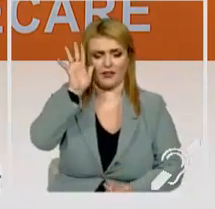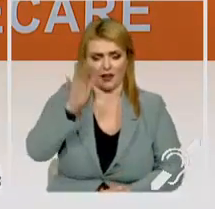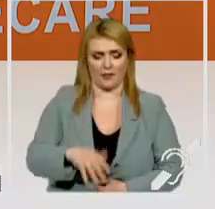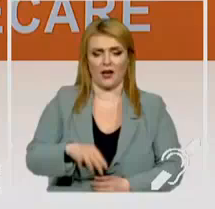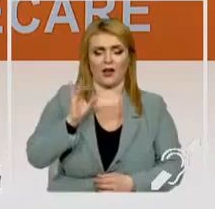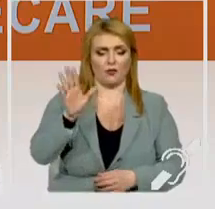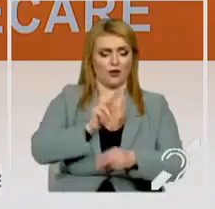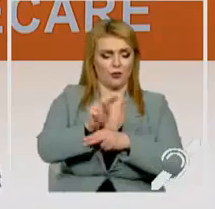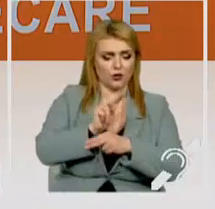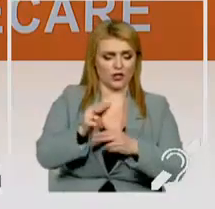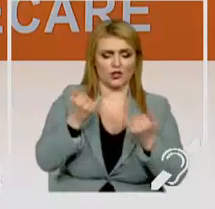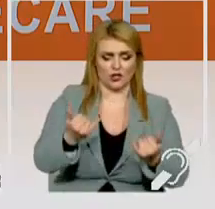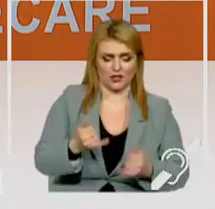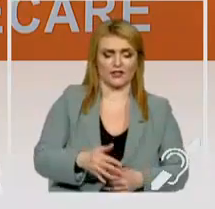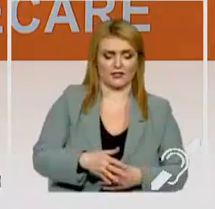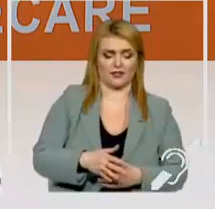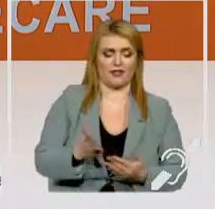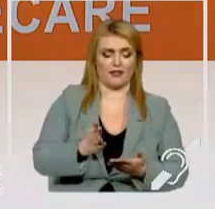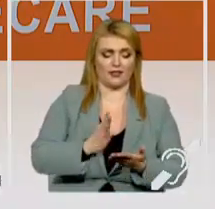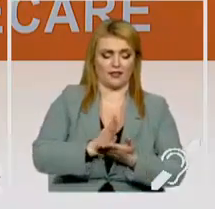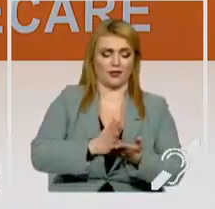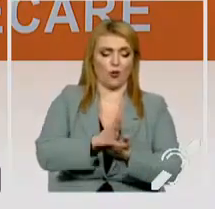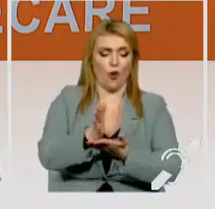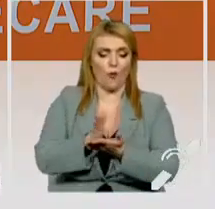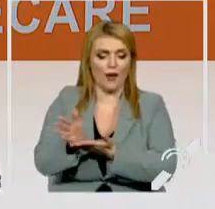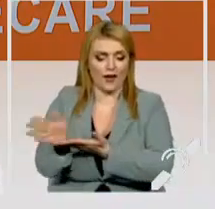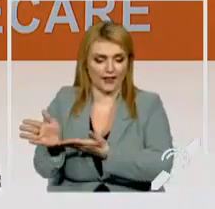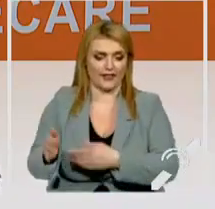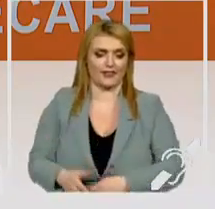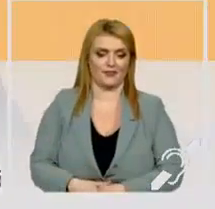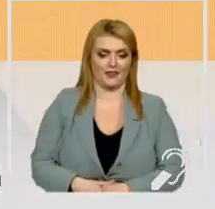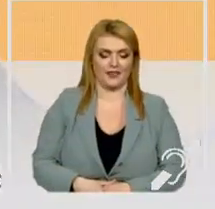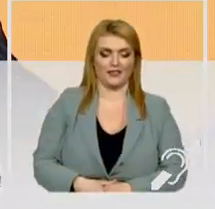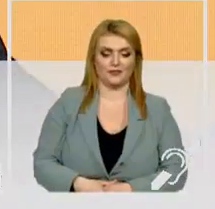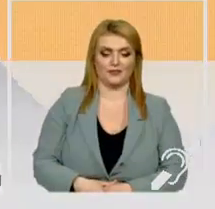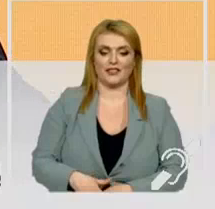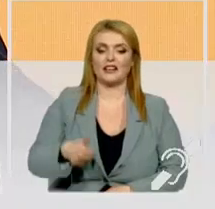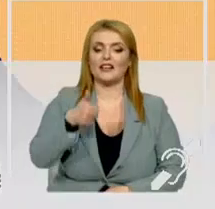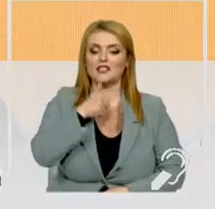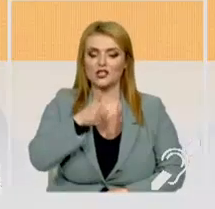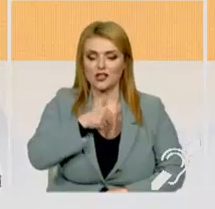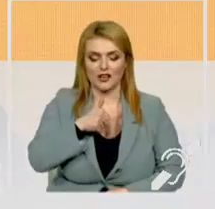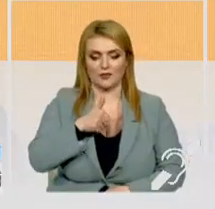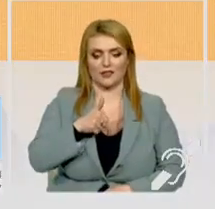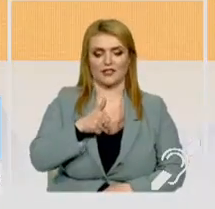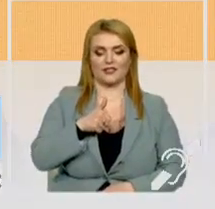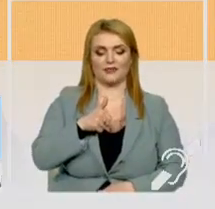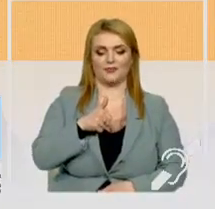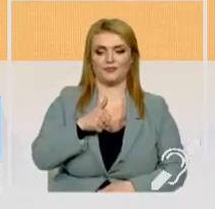domenii de care au nevoie toți, indiferent de vârstă. Încercăm să lărgim